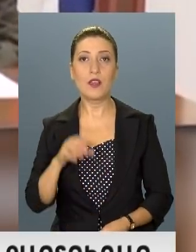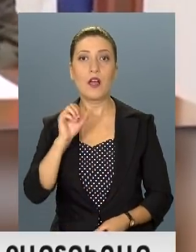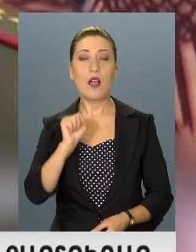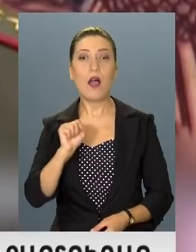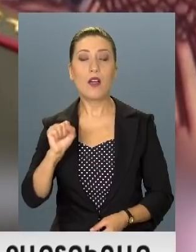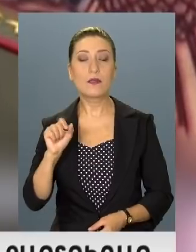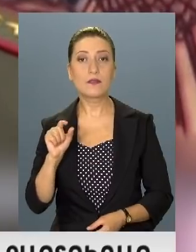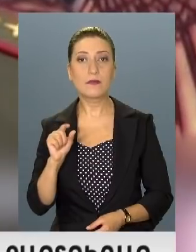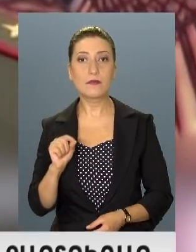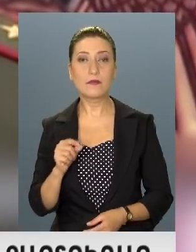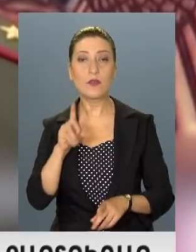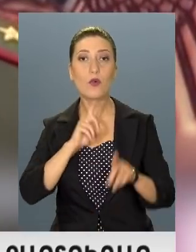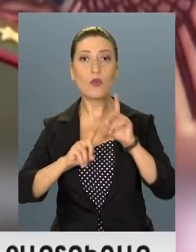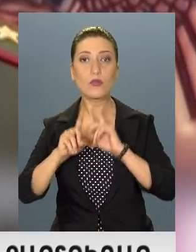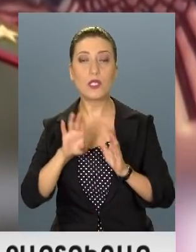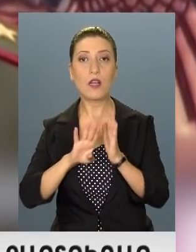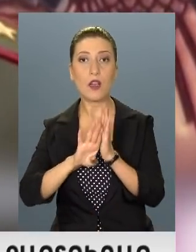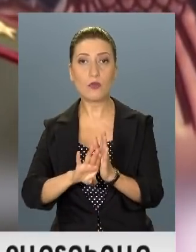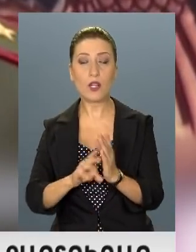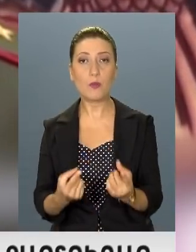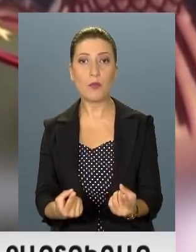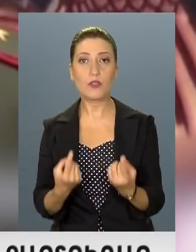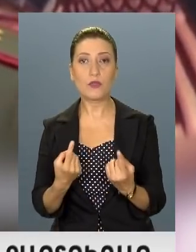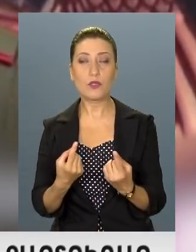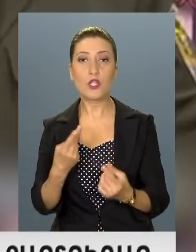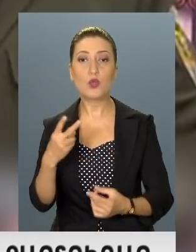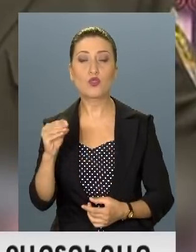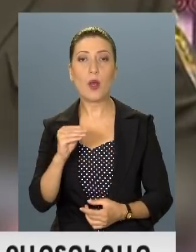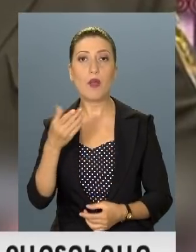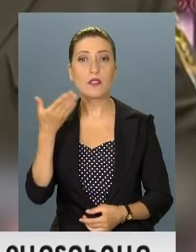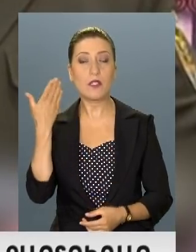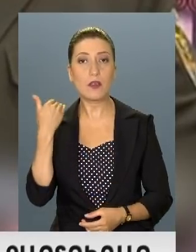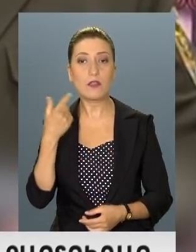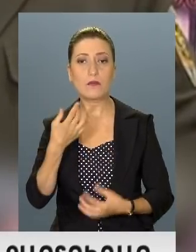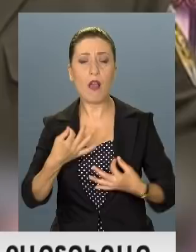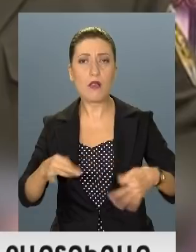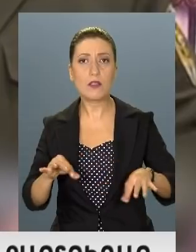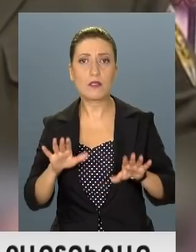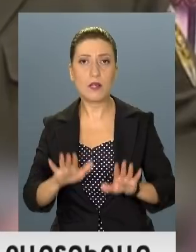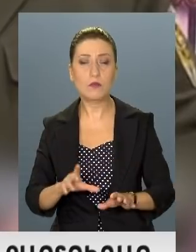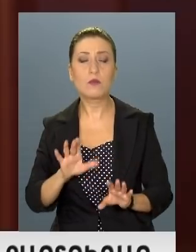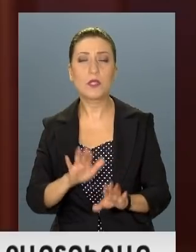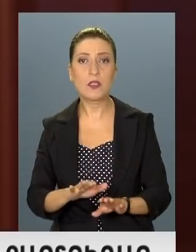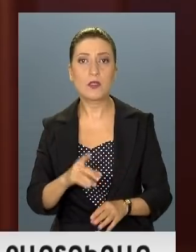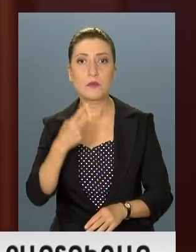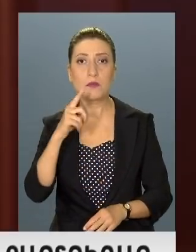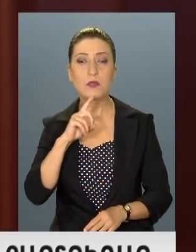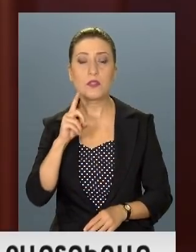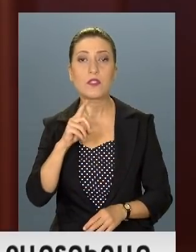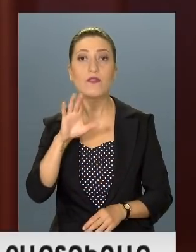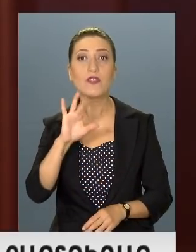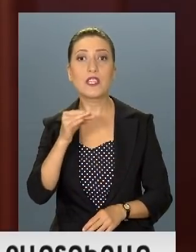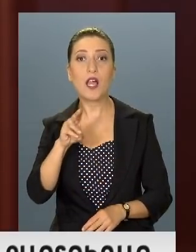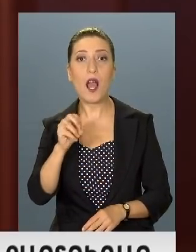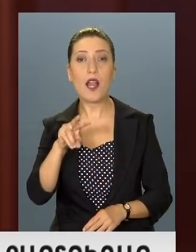անտանգության խորհրդի քարտուղարի պաշտոնը երկու շաբաթ առաջ թափուր էր մնացել Վիտալի Բալասանյանի հրաժարականից